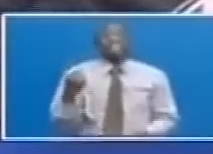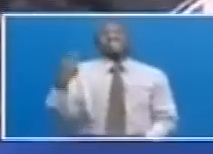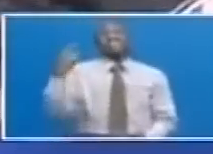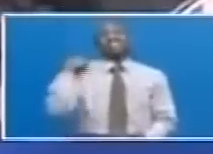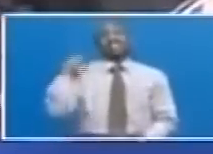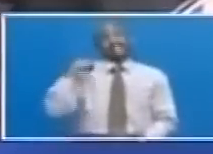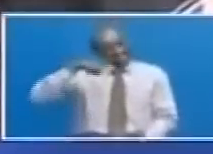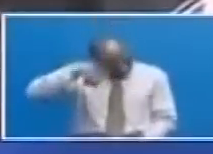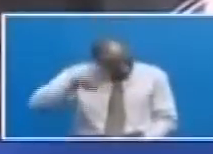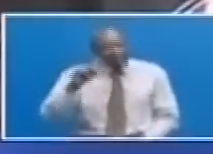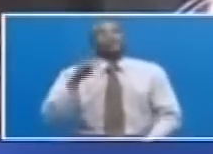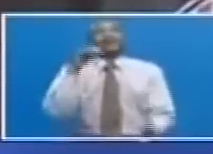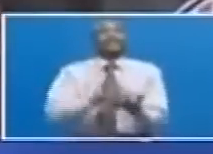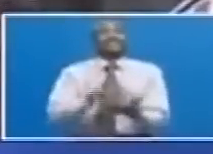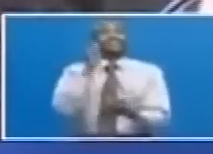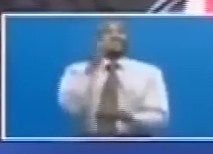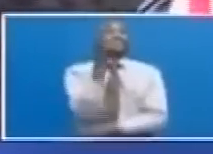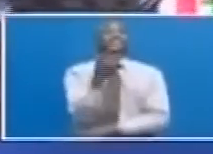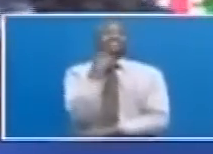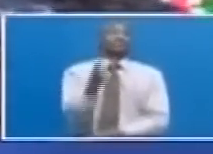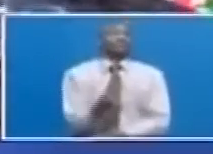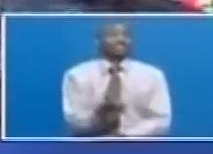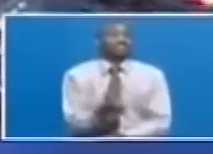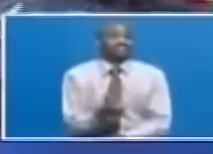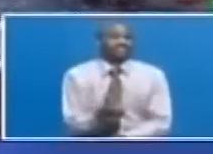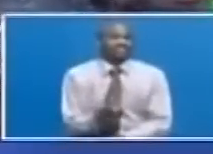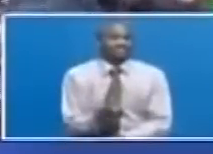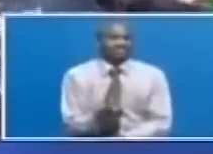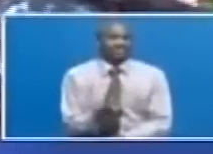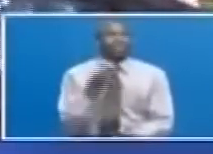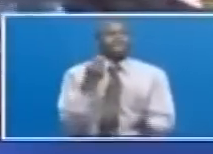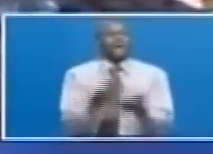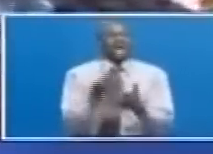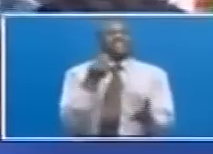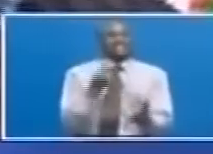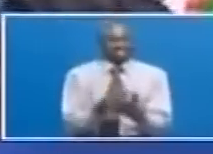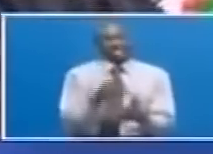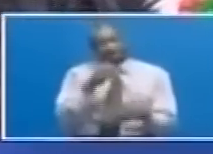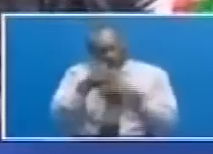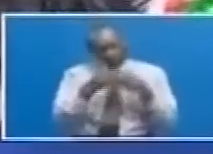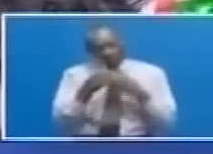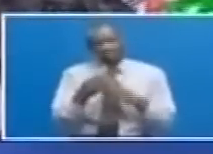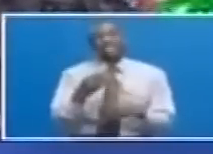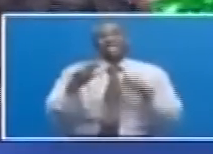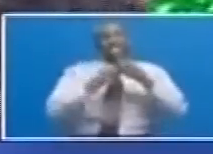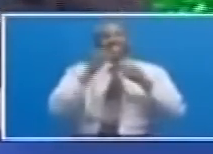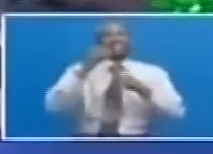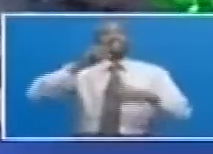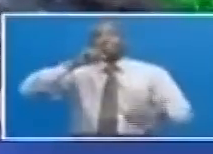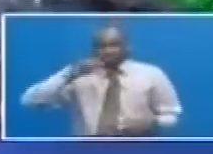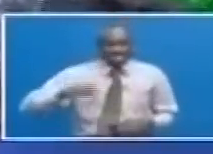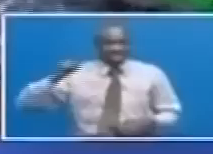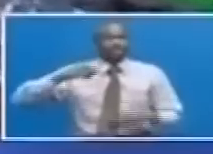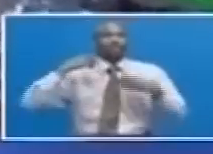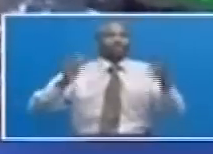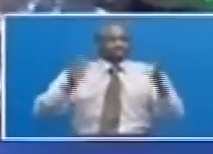Jana tumemuona kwa runinga tena amesema ati pesa karibu milioni 800